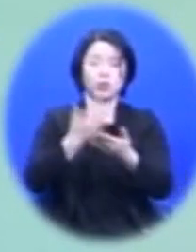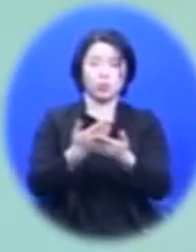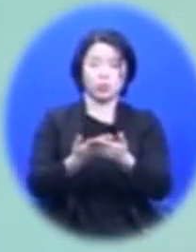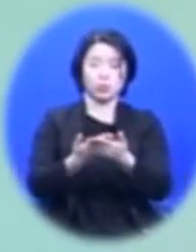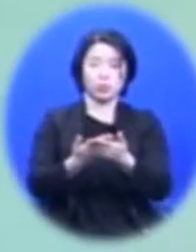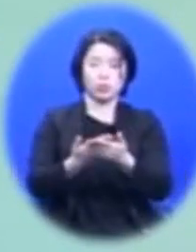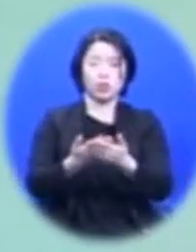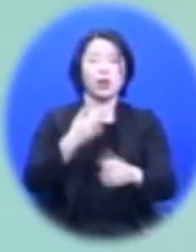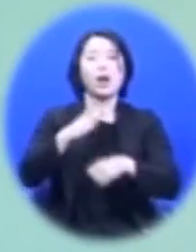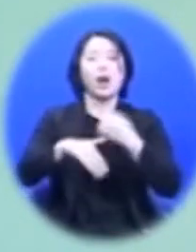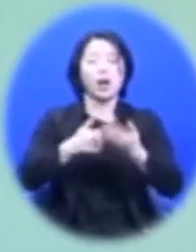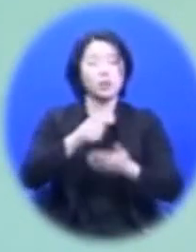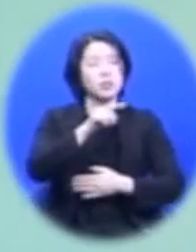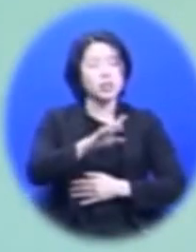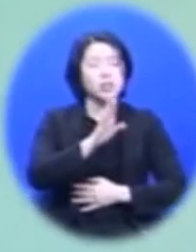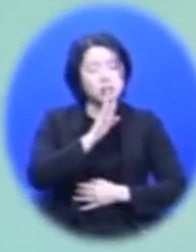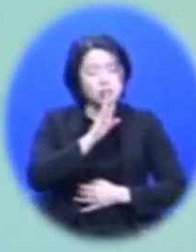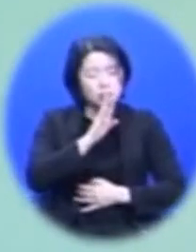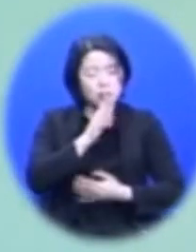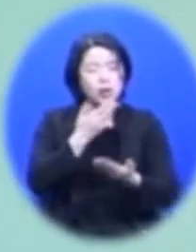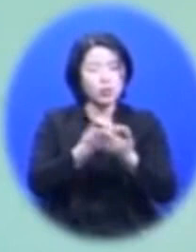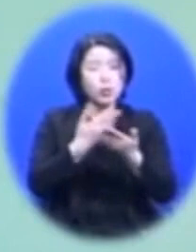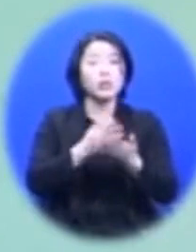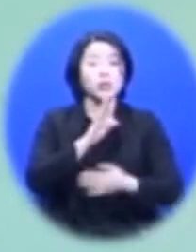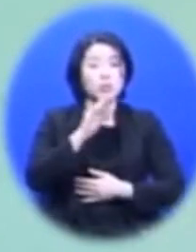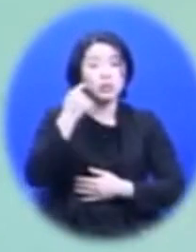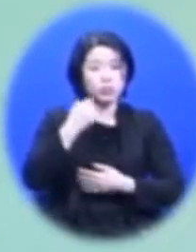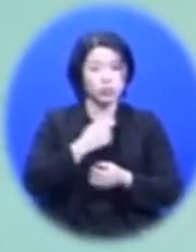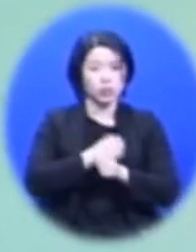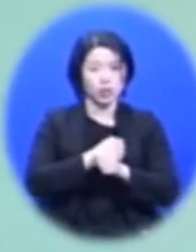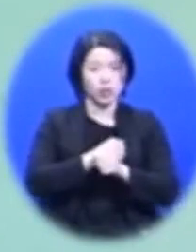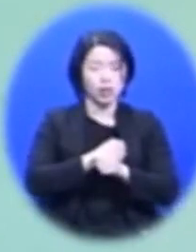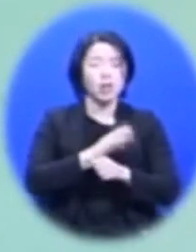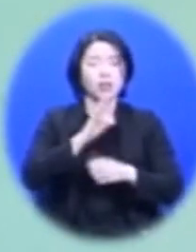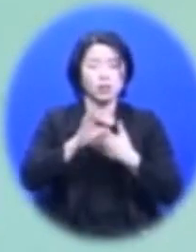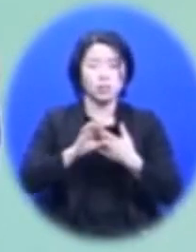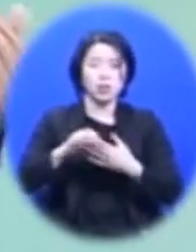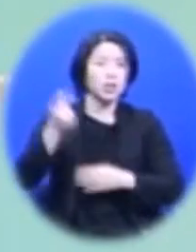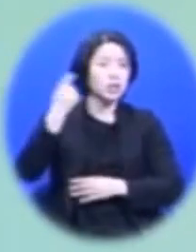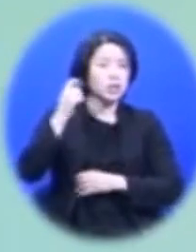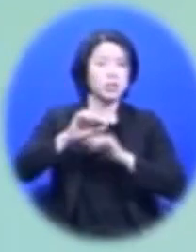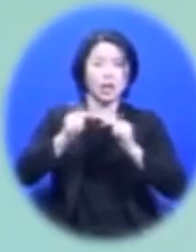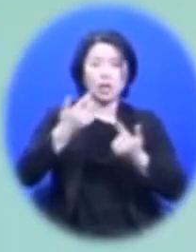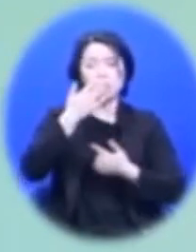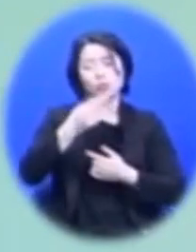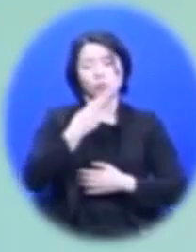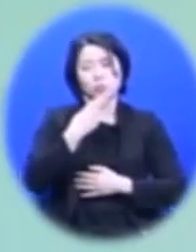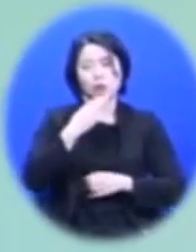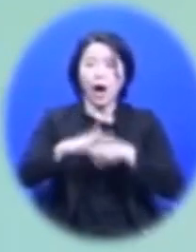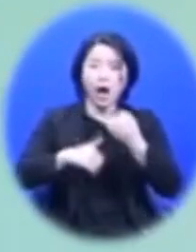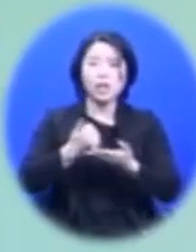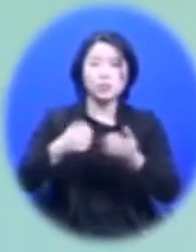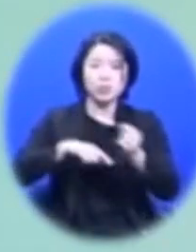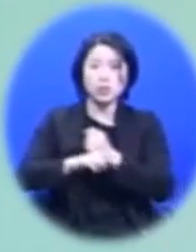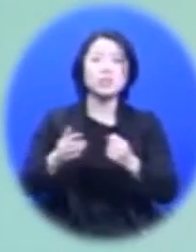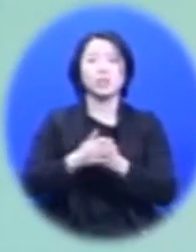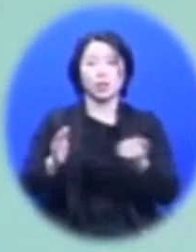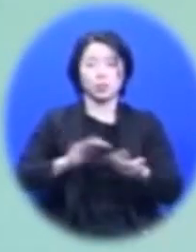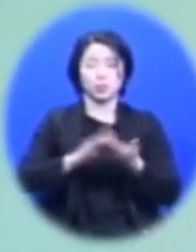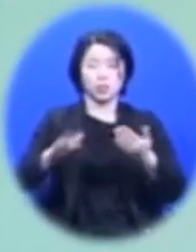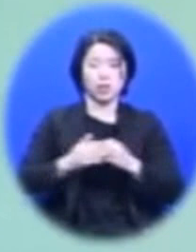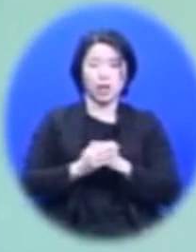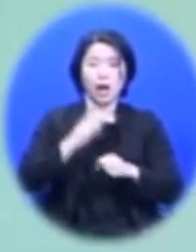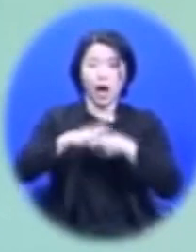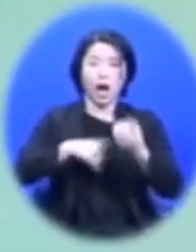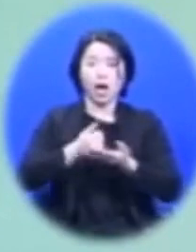하나님이 너가 정말 구하는구나. 그러면 안 들어주실 리가 없잖아요. 하나님의 뜻인데. 여러분